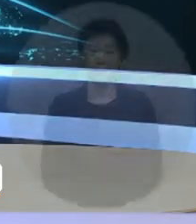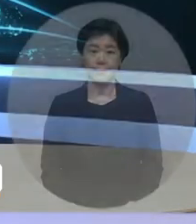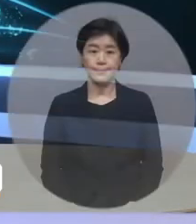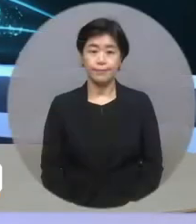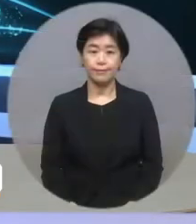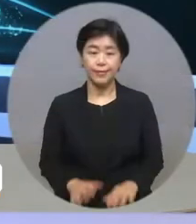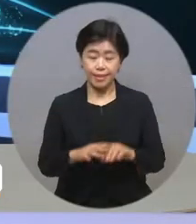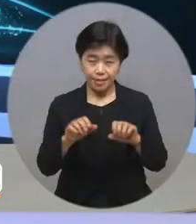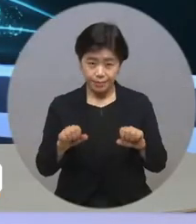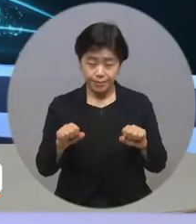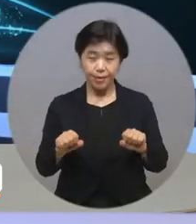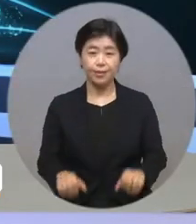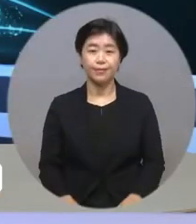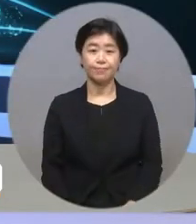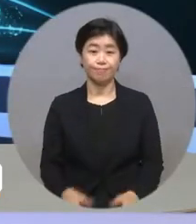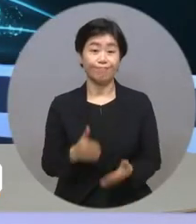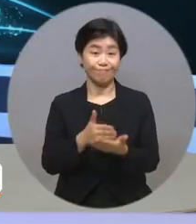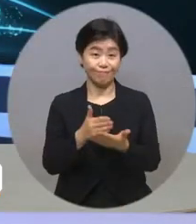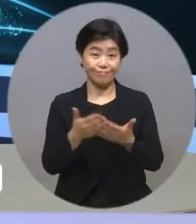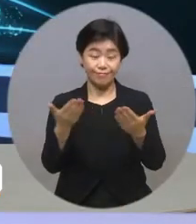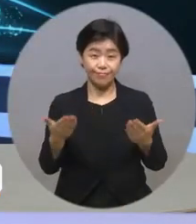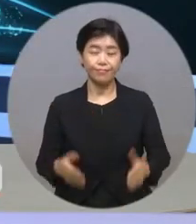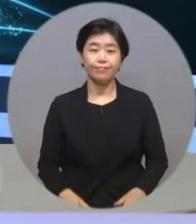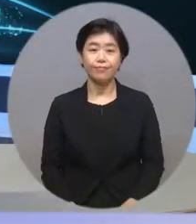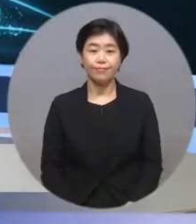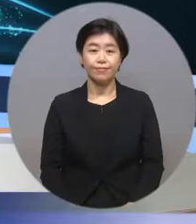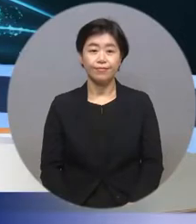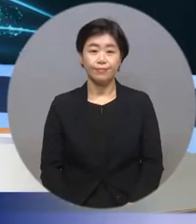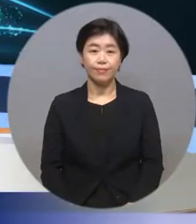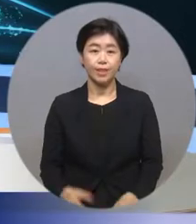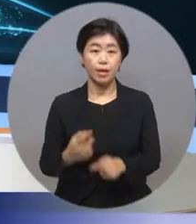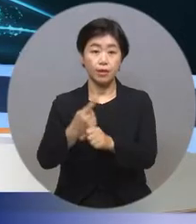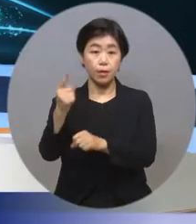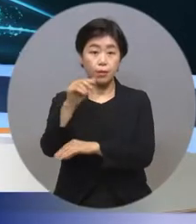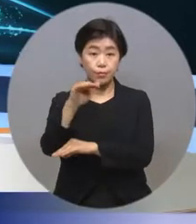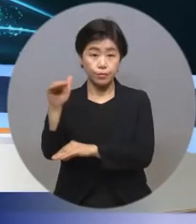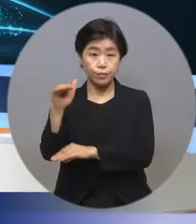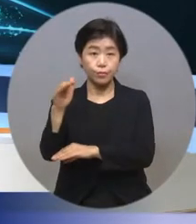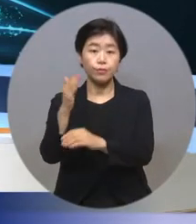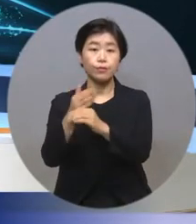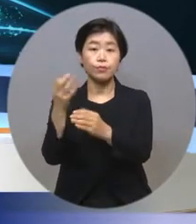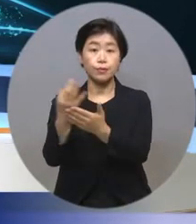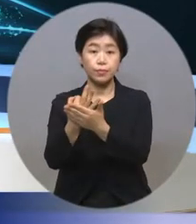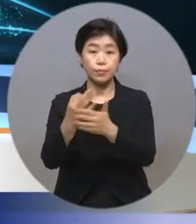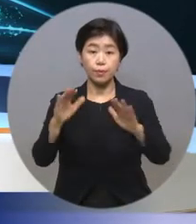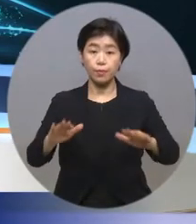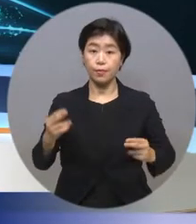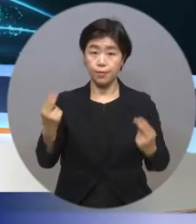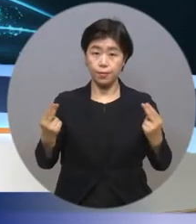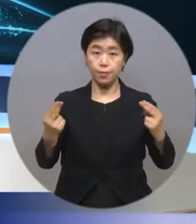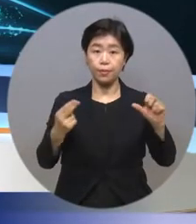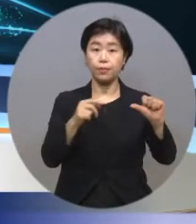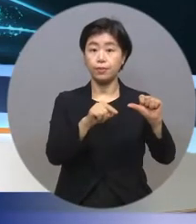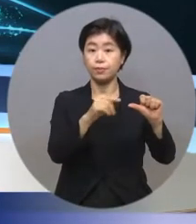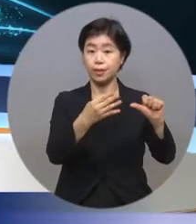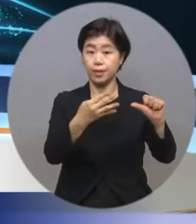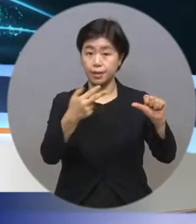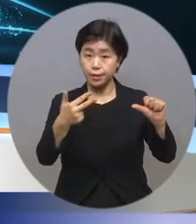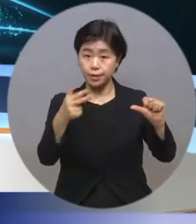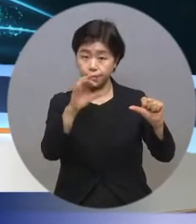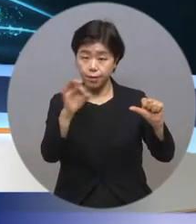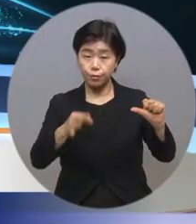시청자 여러분 안녕하십니까 복지 tv 뉴스 입니다 매년 기준 중위소득 2 올해 대비 5.4 7% 올라